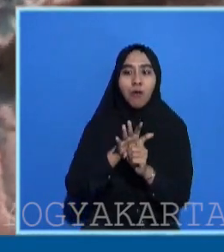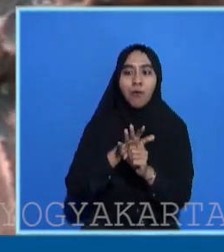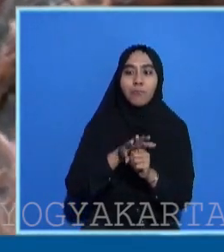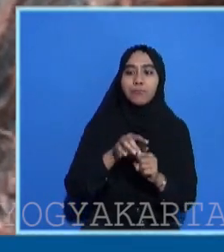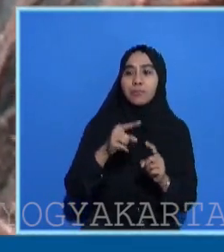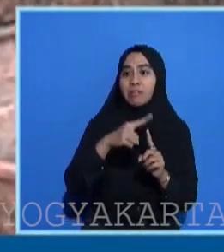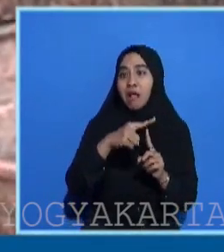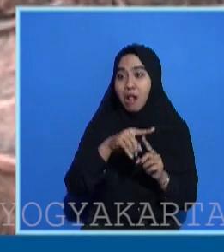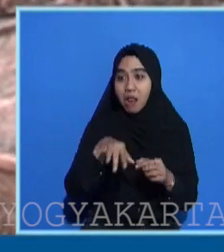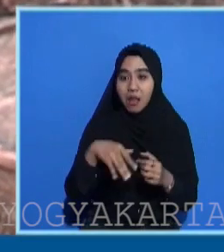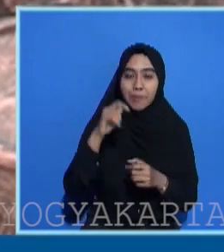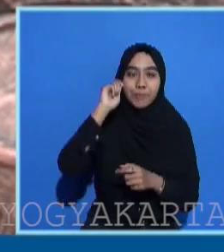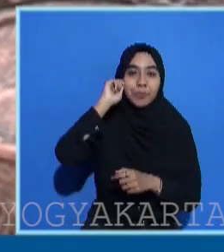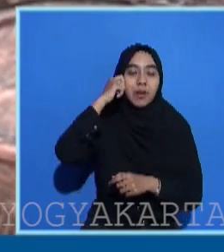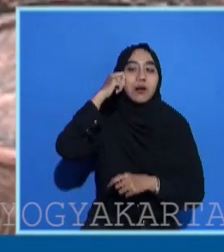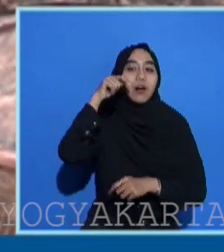tondon